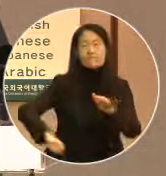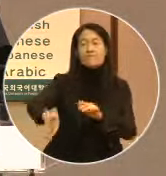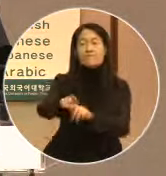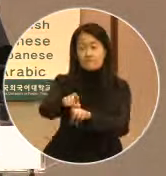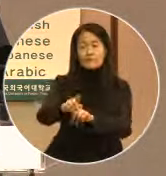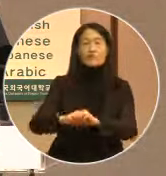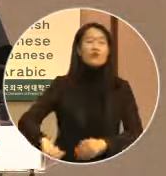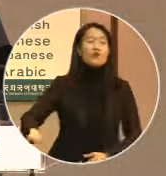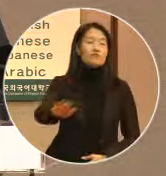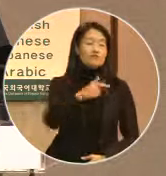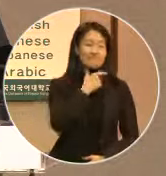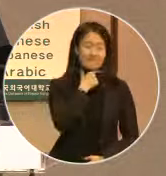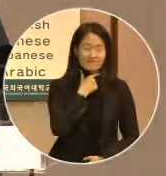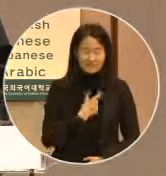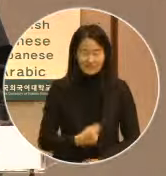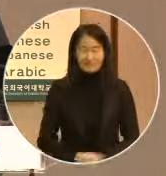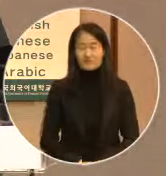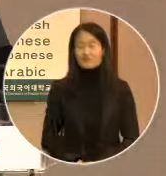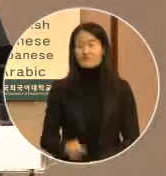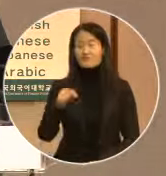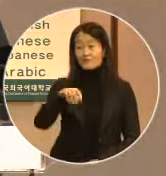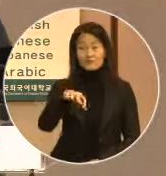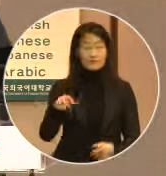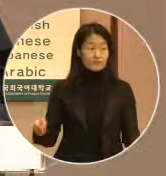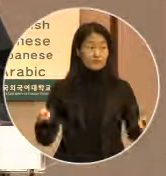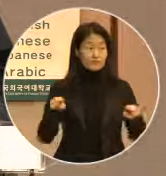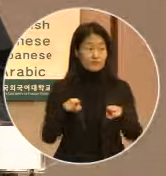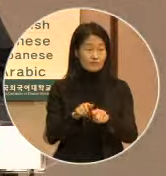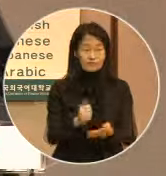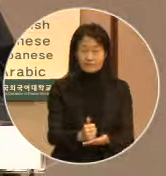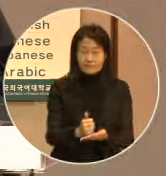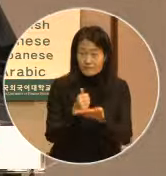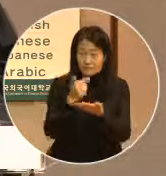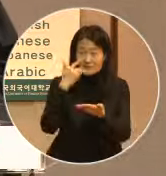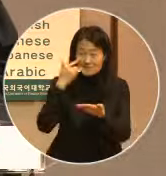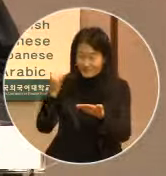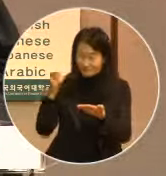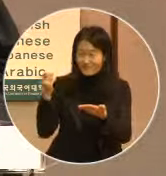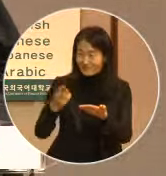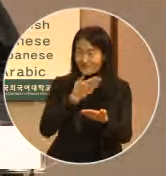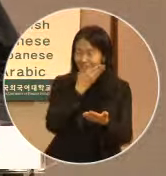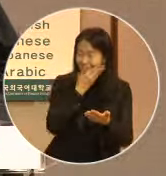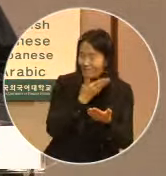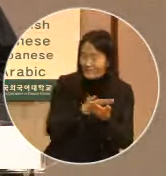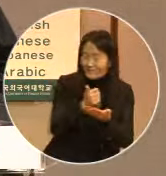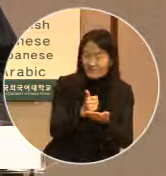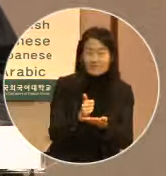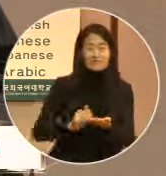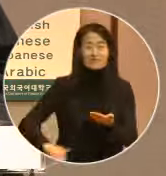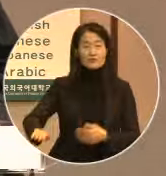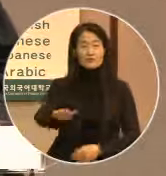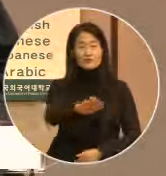주십시오. 이 자리에 함께해 주신 존경하는 학부모님과 내외 귀빈 여러분, 우리